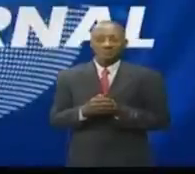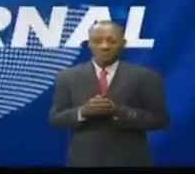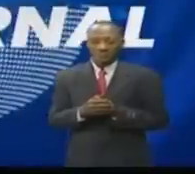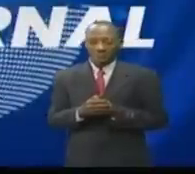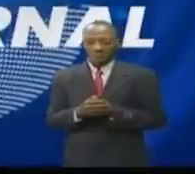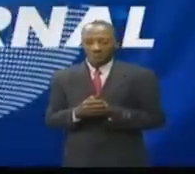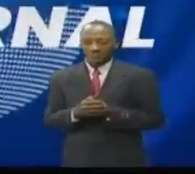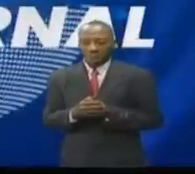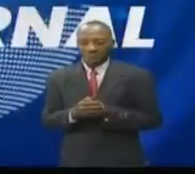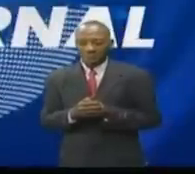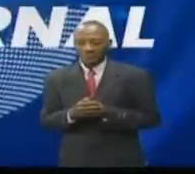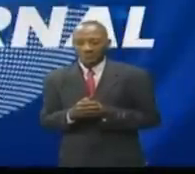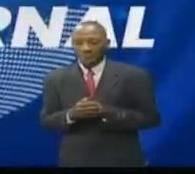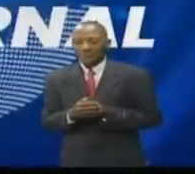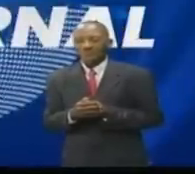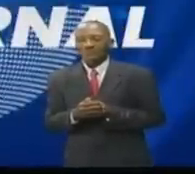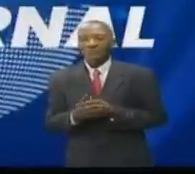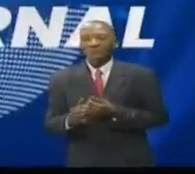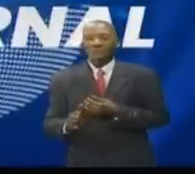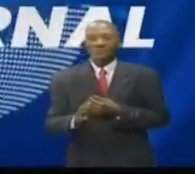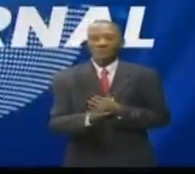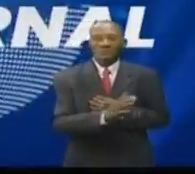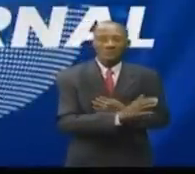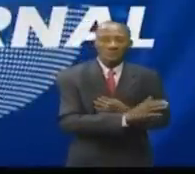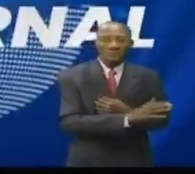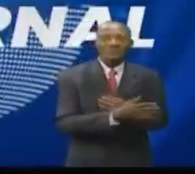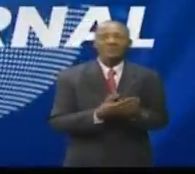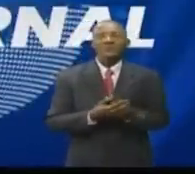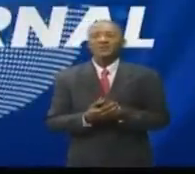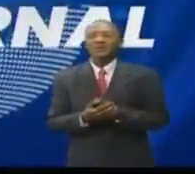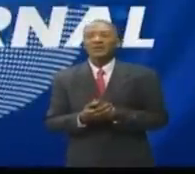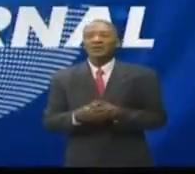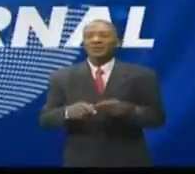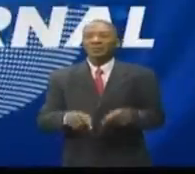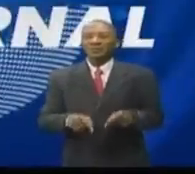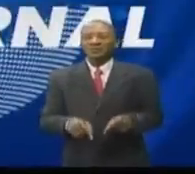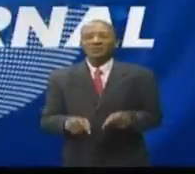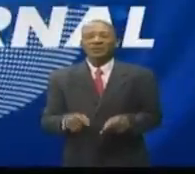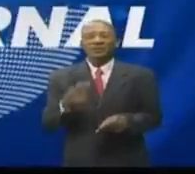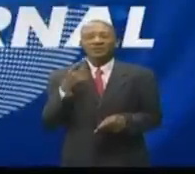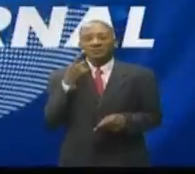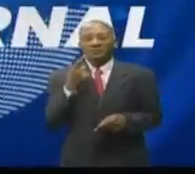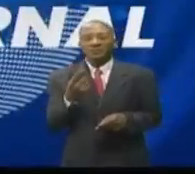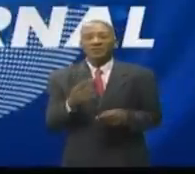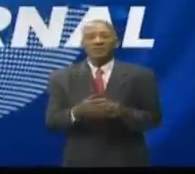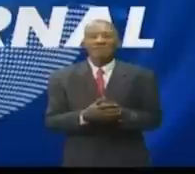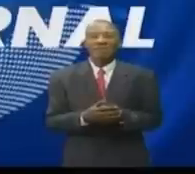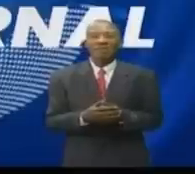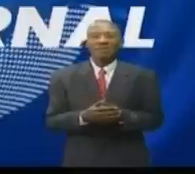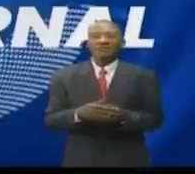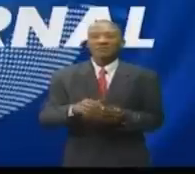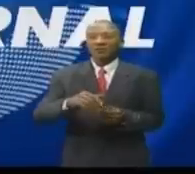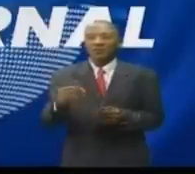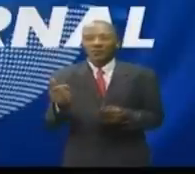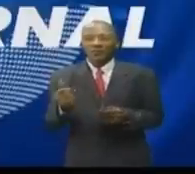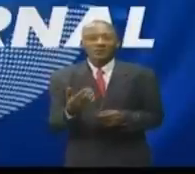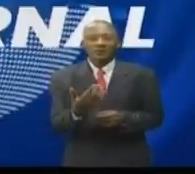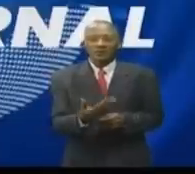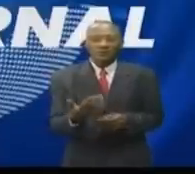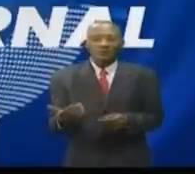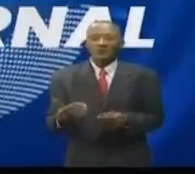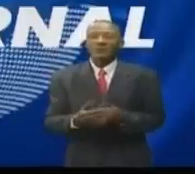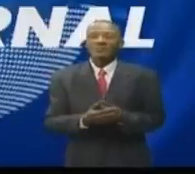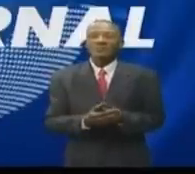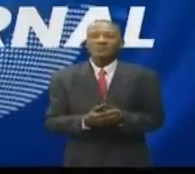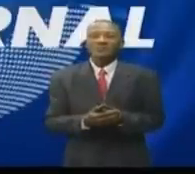Un commentaire signé redépendant autre chose à présent, la désindustrialisation à RDC, la province du Congo central n'est pas en reste. Une situation